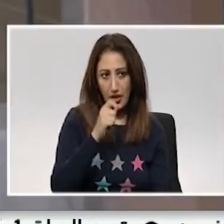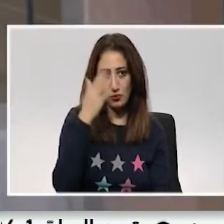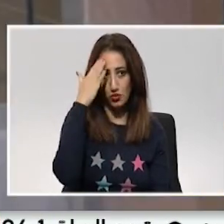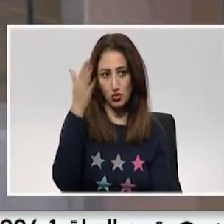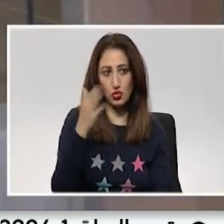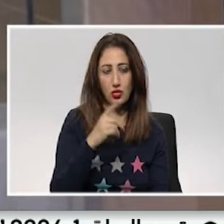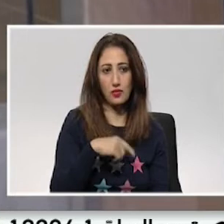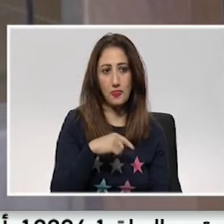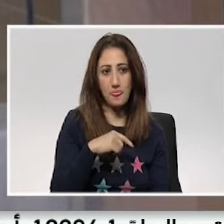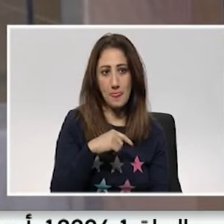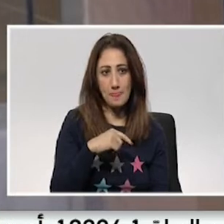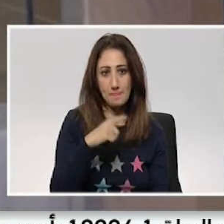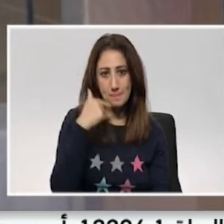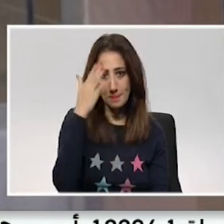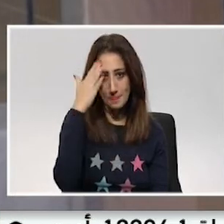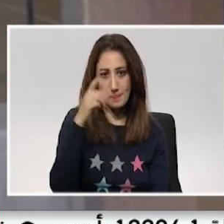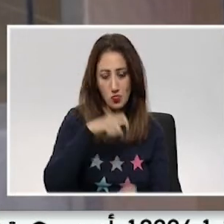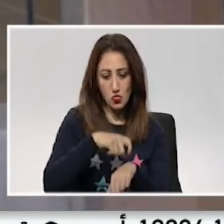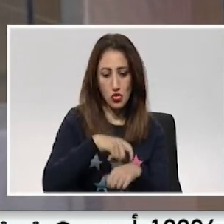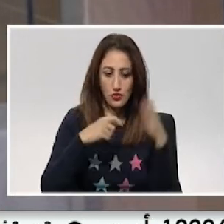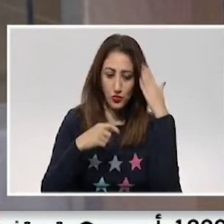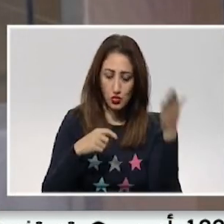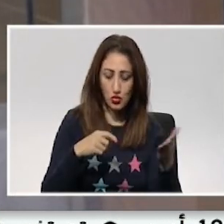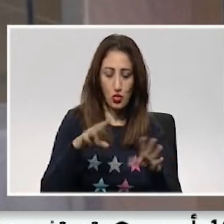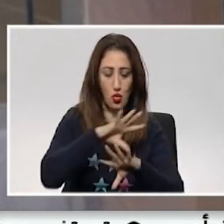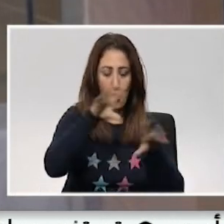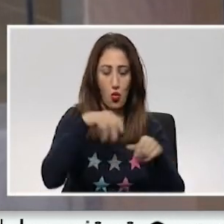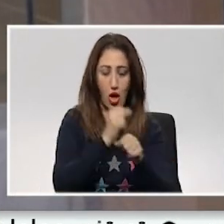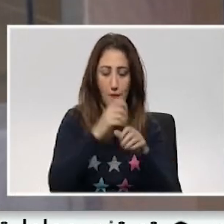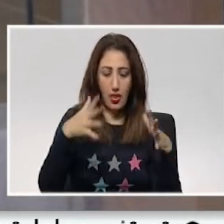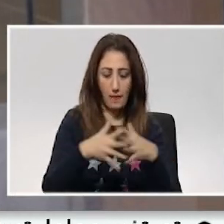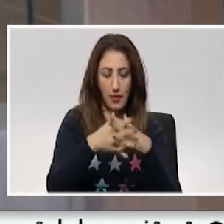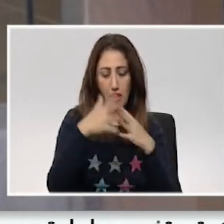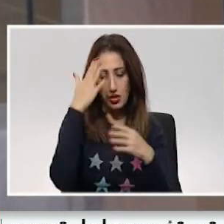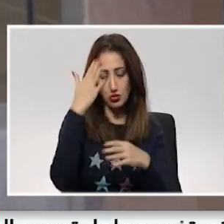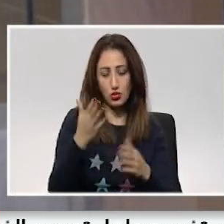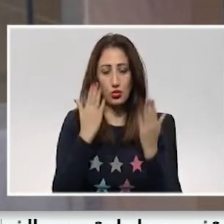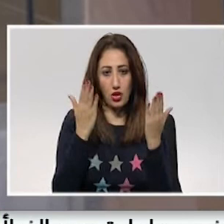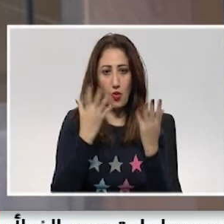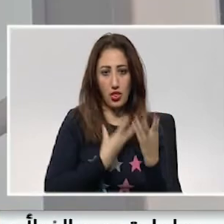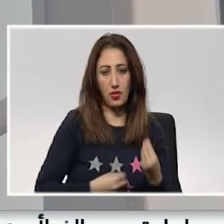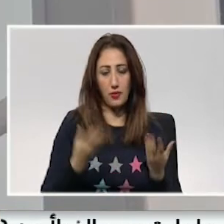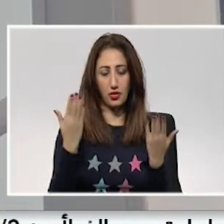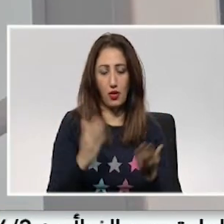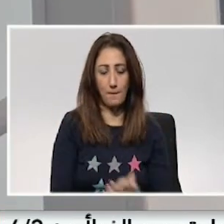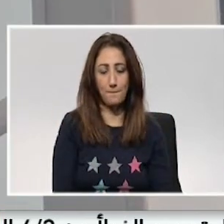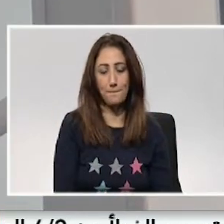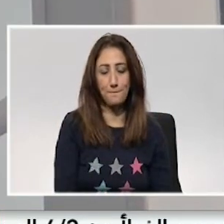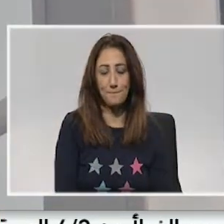وكمان بقدم الشكر لمستشفى دار الشفاء وكل فريق العمل، ودعواتكم ليها ان شاء الله بتمام الشفاء.